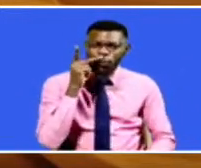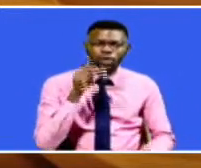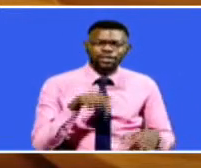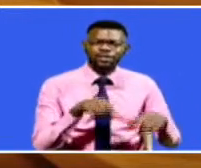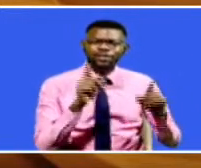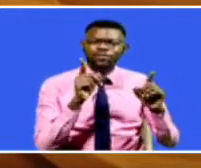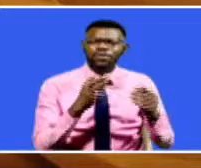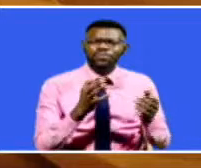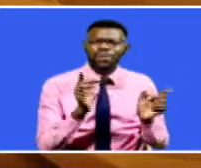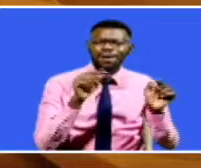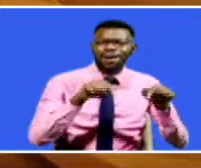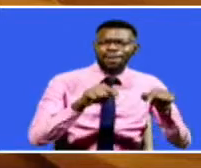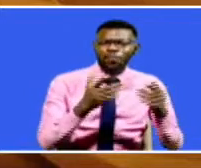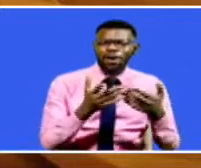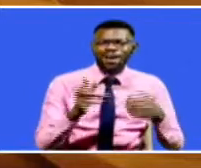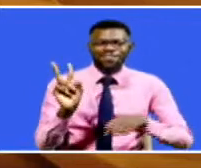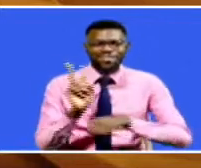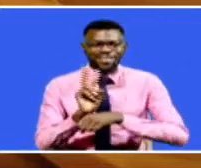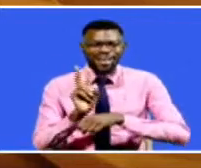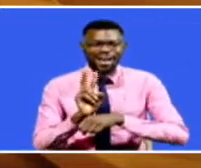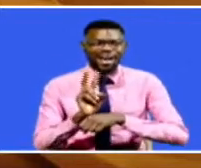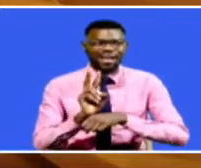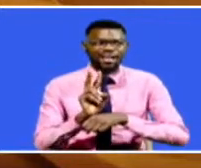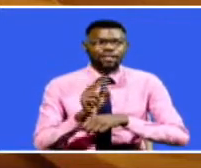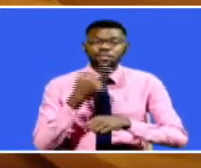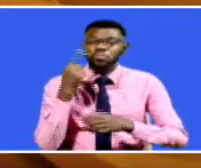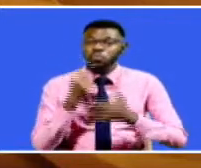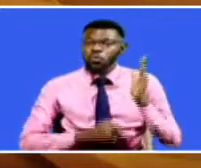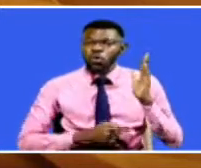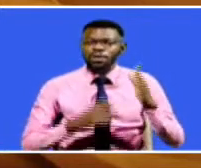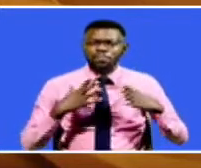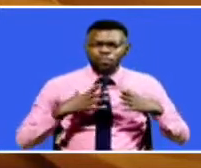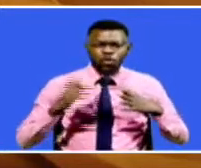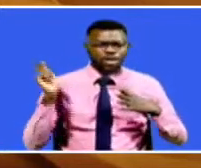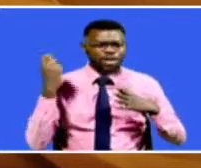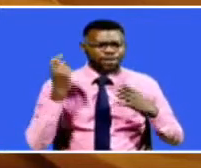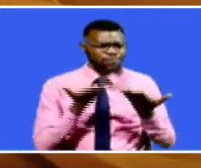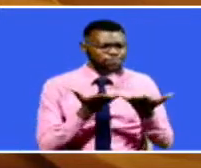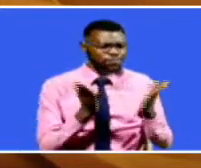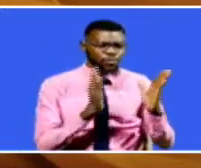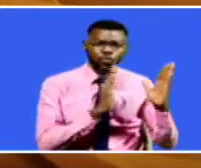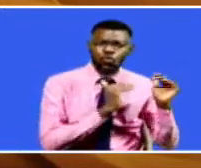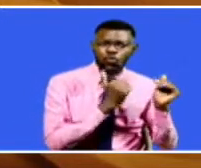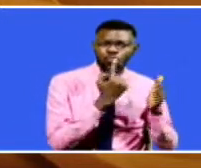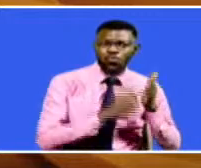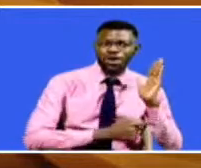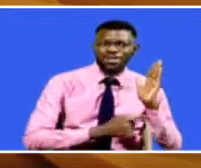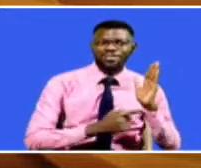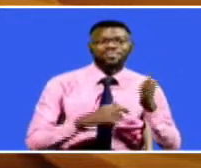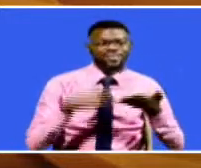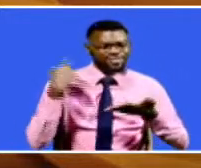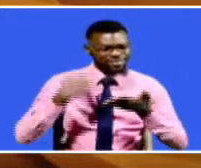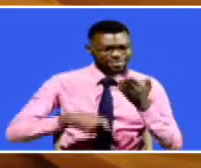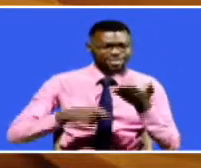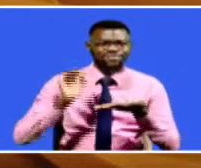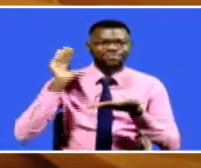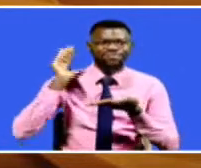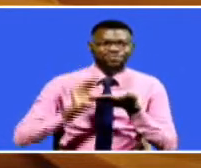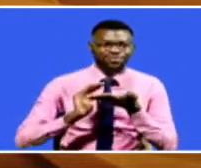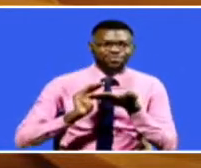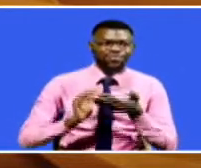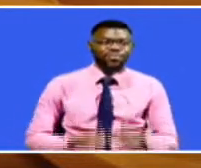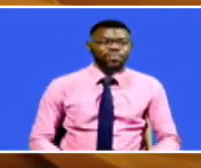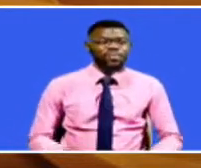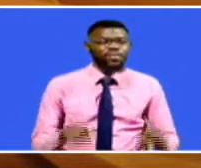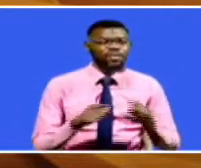huko Luanda kaunti ya Vihiga anasema ni bayana matarajio ya Wakenya na hakikisho la kupunguzwa kwa gharama ya maisha.